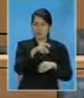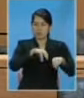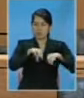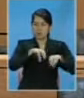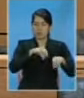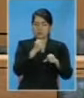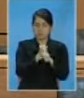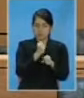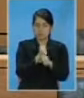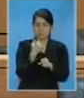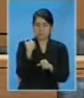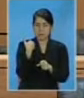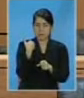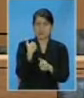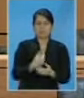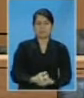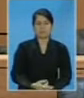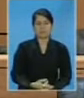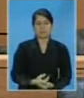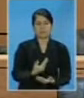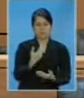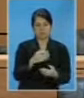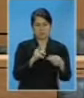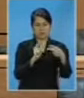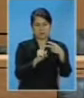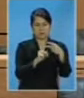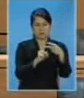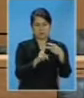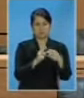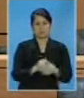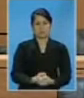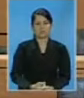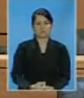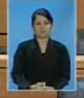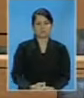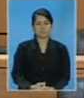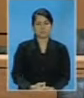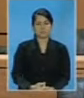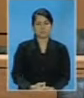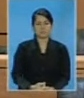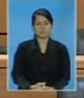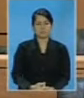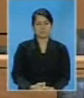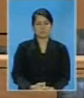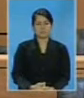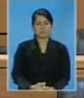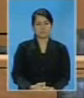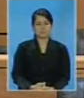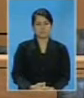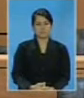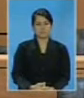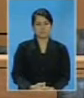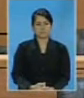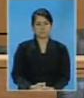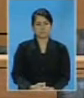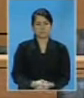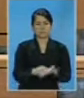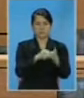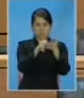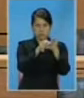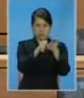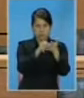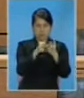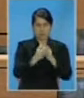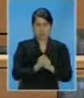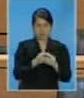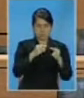างไรประเด็นที่สอง ในกรณีการแก้ไข TOR